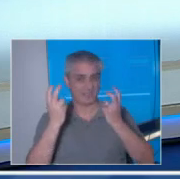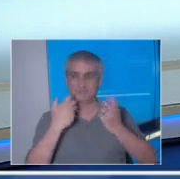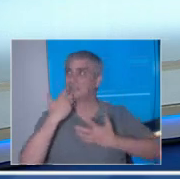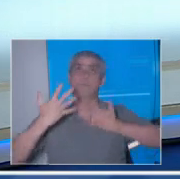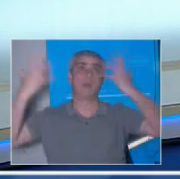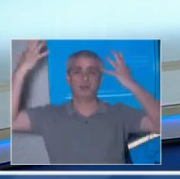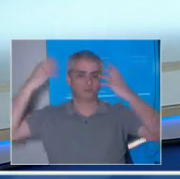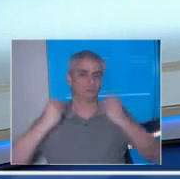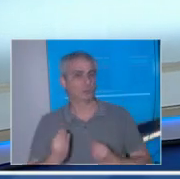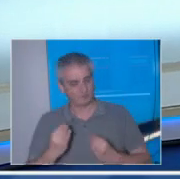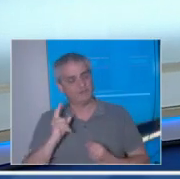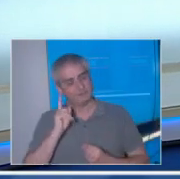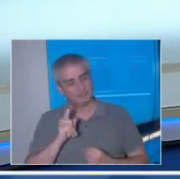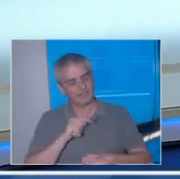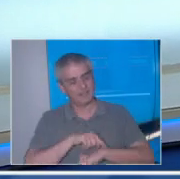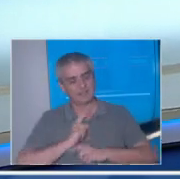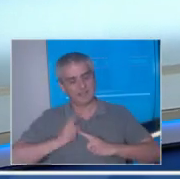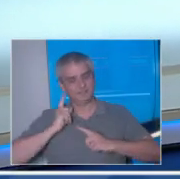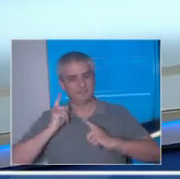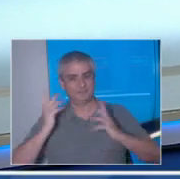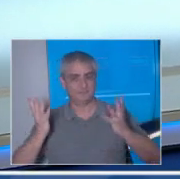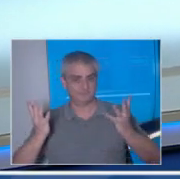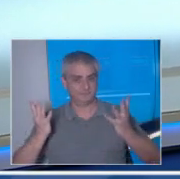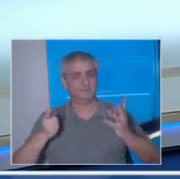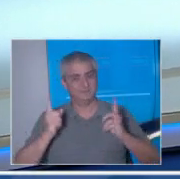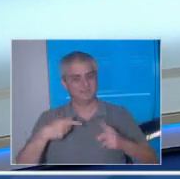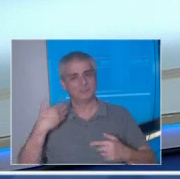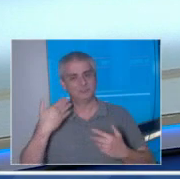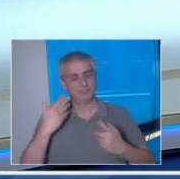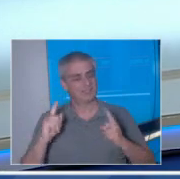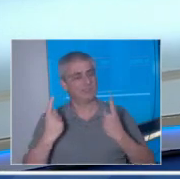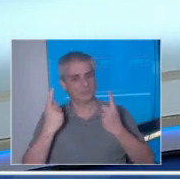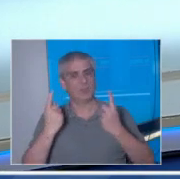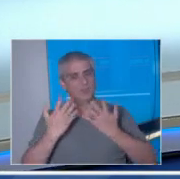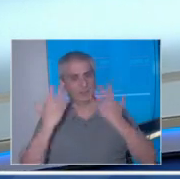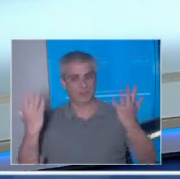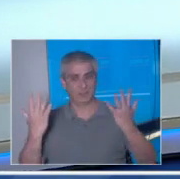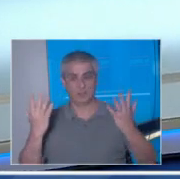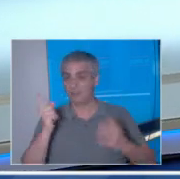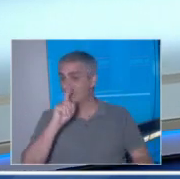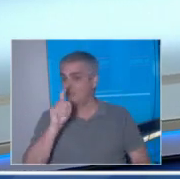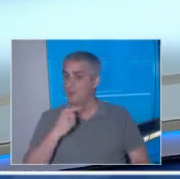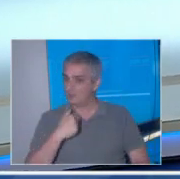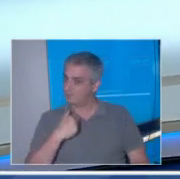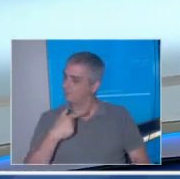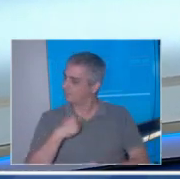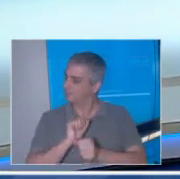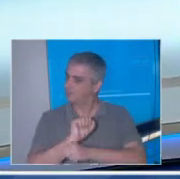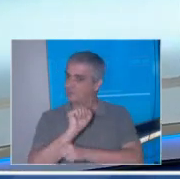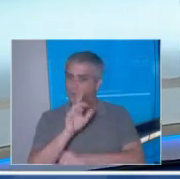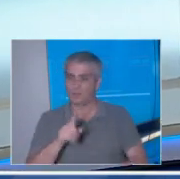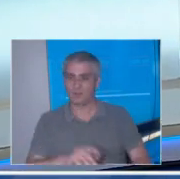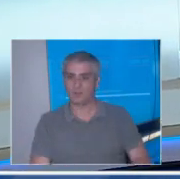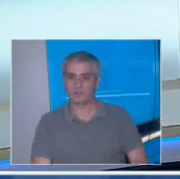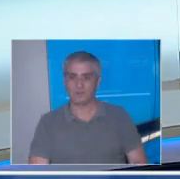זה טוב, אבל צריך עניין של טיימינג, כן? צריך שזה יהיה אירוע מספיק גדול. עכשיו יכול להיות... אני מוכה על הביקורת. תמחה, תמחה.